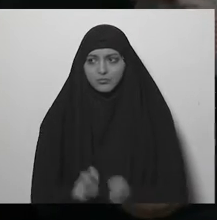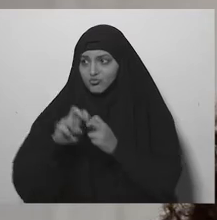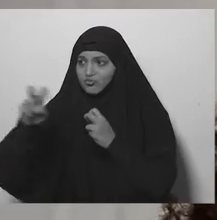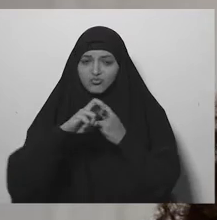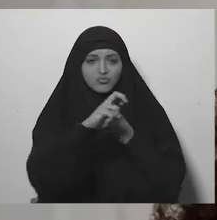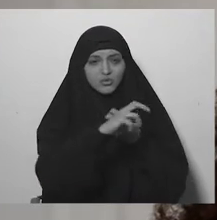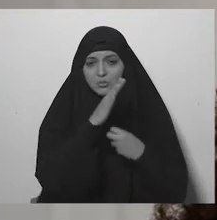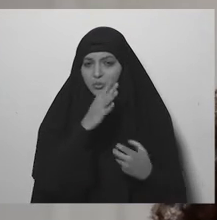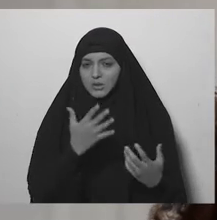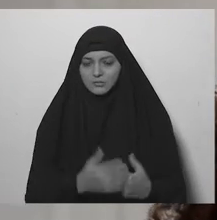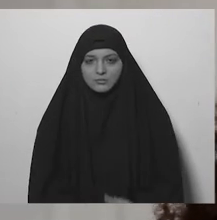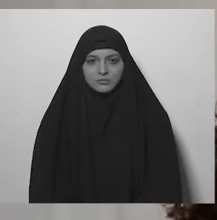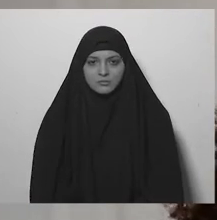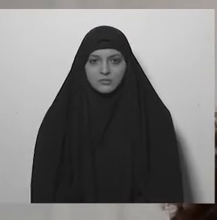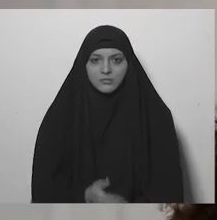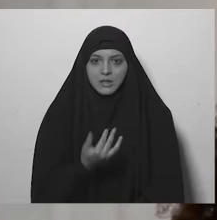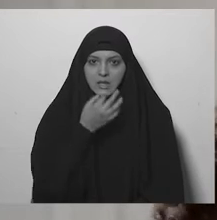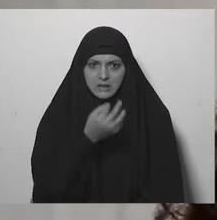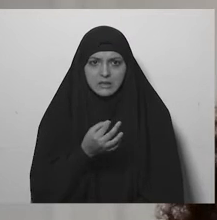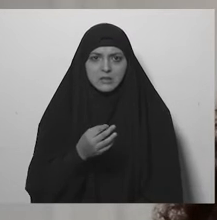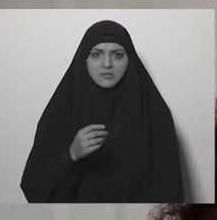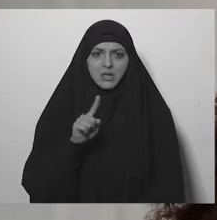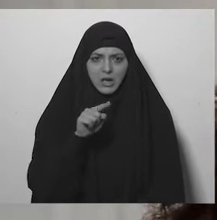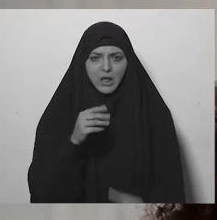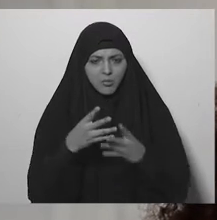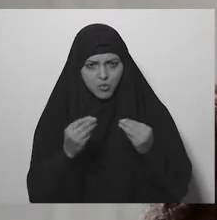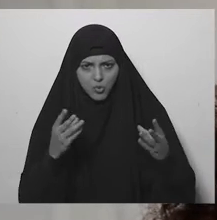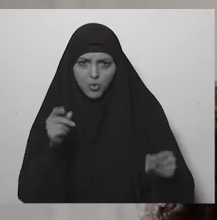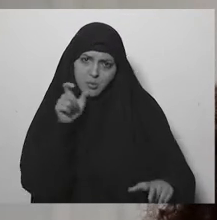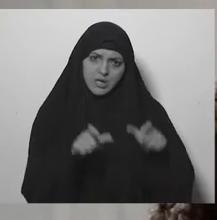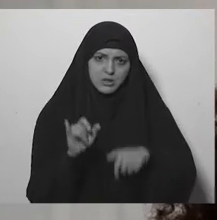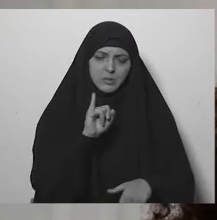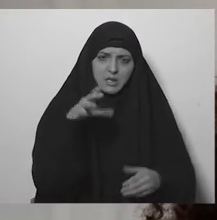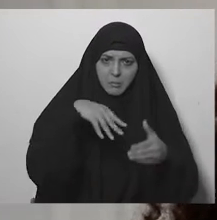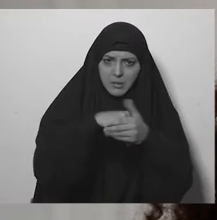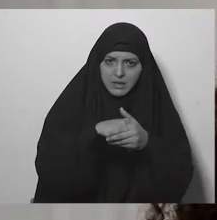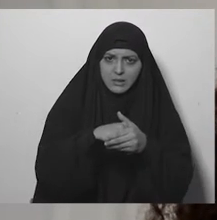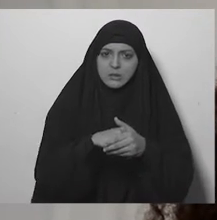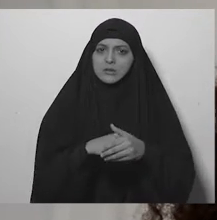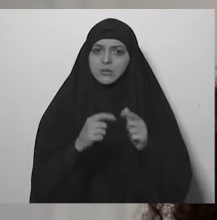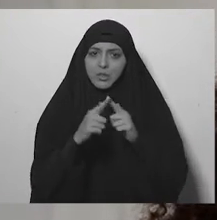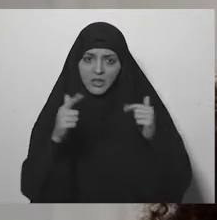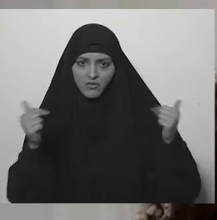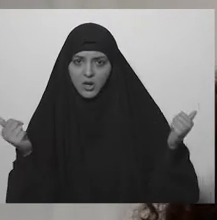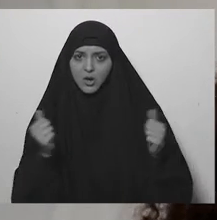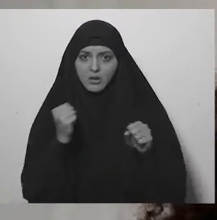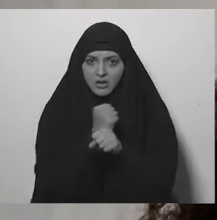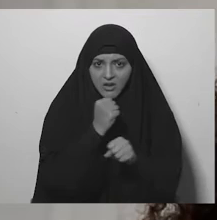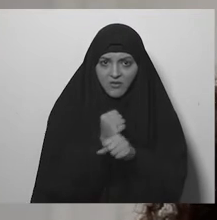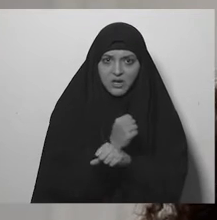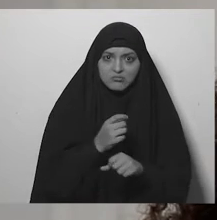le fait d'avoir beaucoup plusieurs personnes qui participent à un certain nombre d'ateliers est